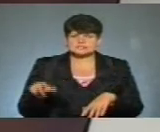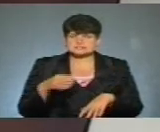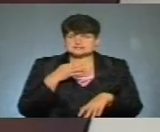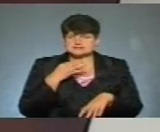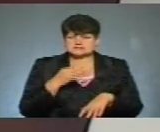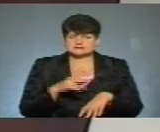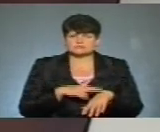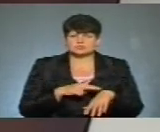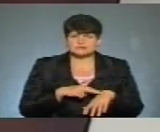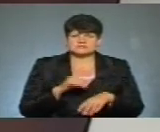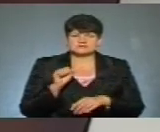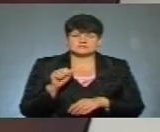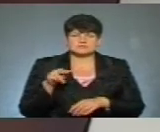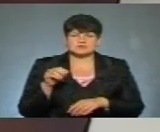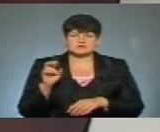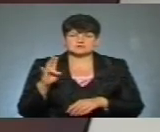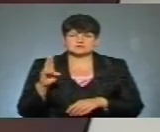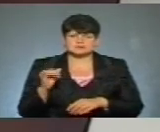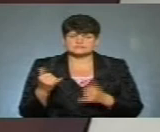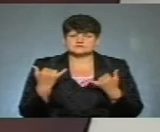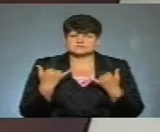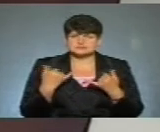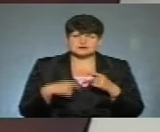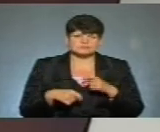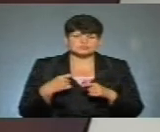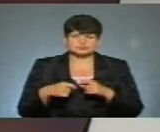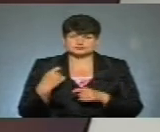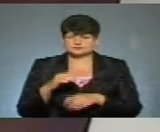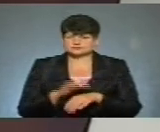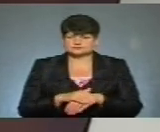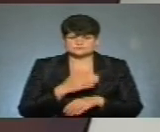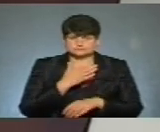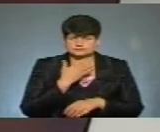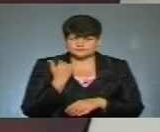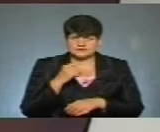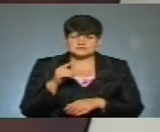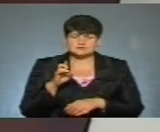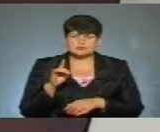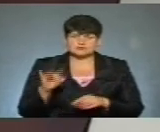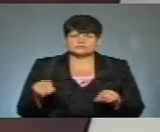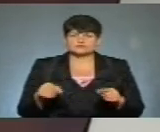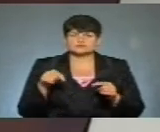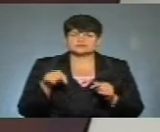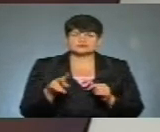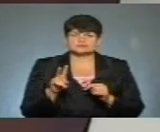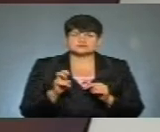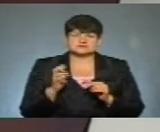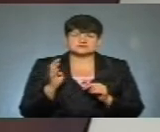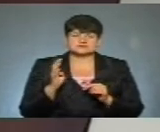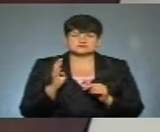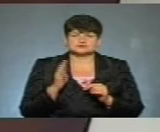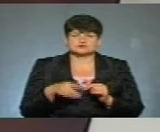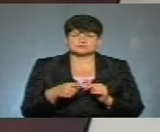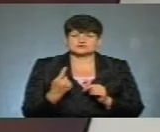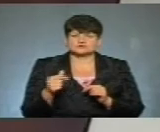поліції Андрій Паньків. За його словами, наразі порушень не зафіксували. Зборів заснували в 1241 році, а